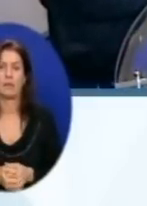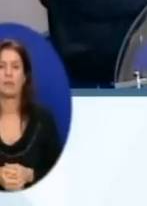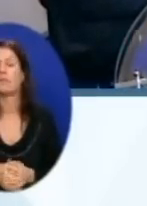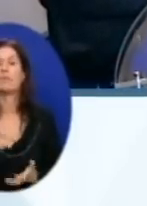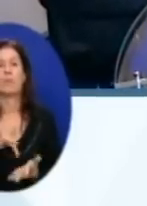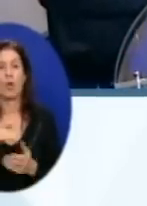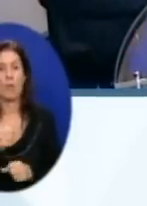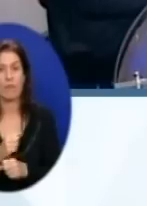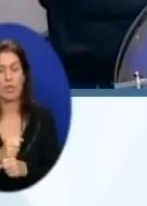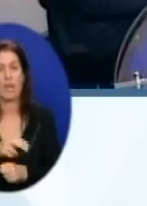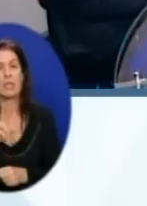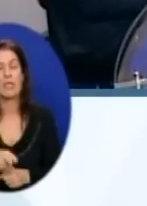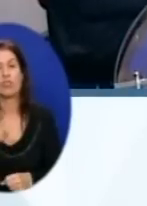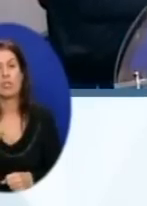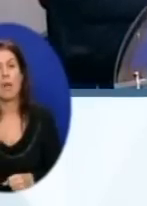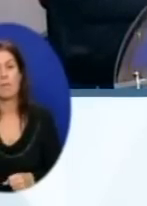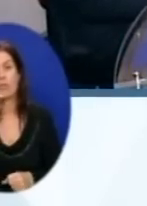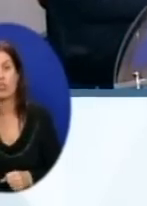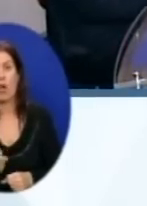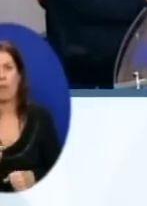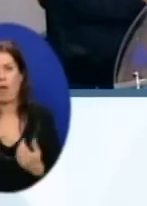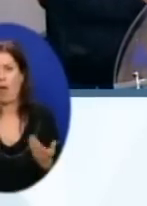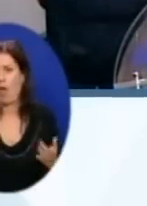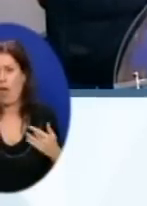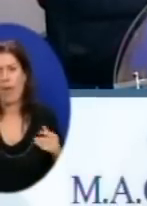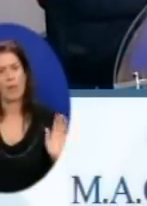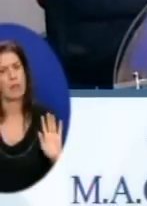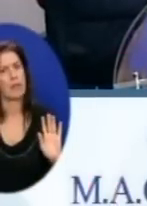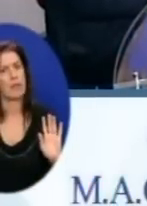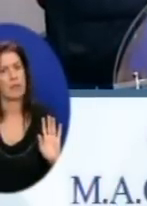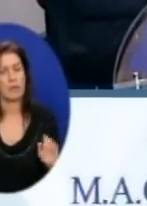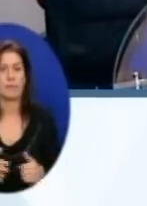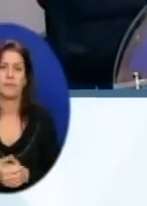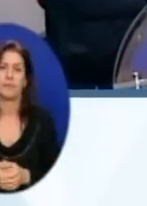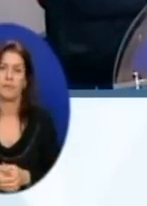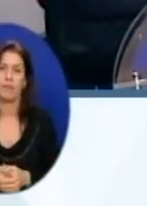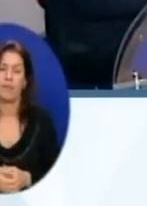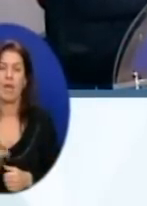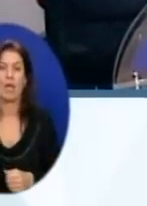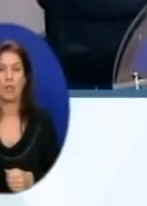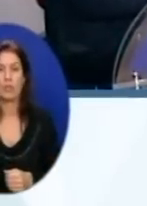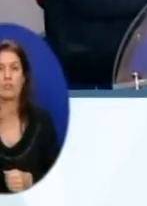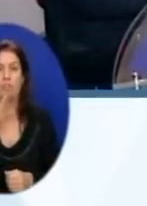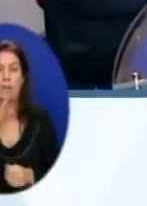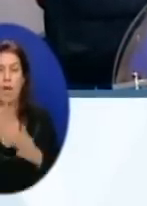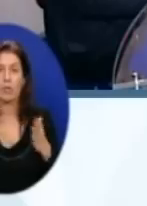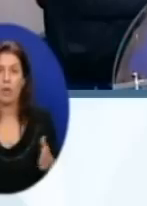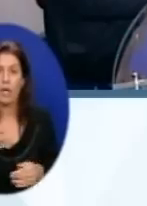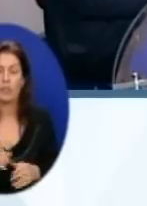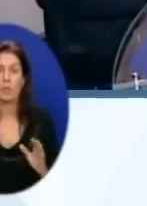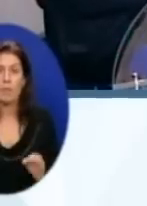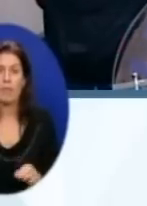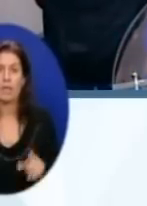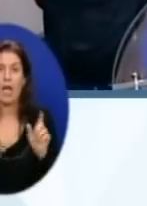במקום עבודה. יש כאלה שאומרים זה לא קיים אצלנו כמובן, אנחנו מכירים את זה, ואני חושבת שהבעיה הגדולה שבאמת